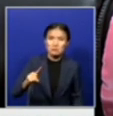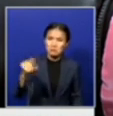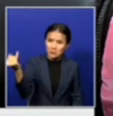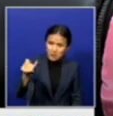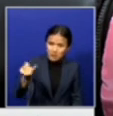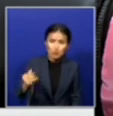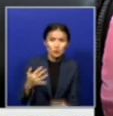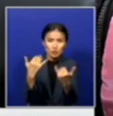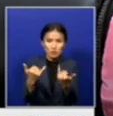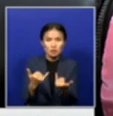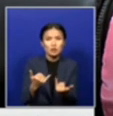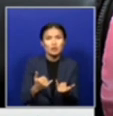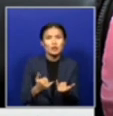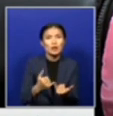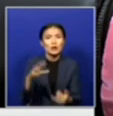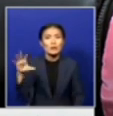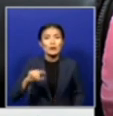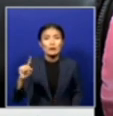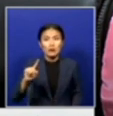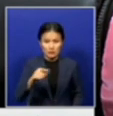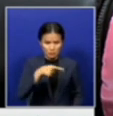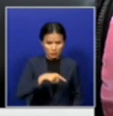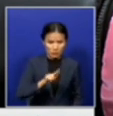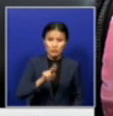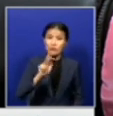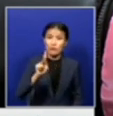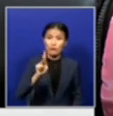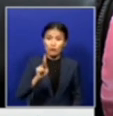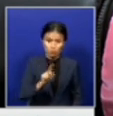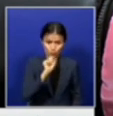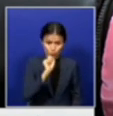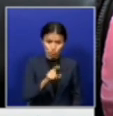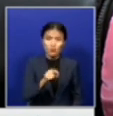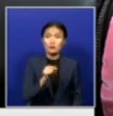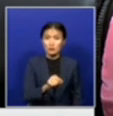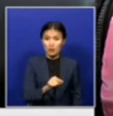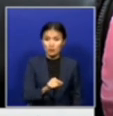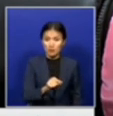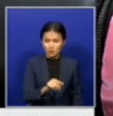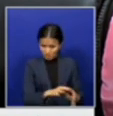พรก.ฉุกเฉินสถานการณ์โควิดดีขึ้นแล้วนะครับเพราะฉะนั้น